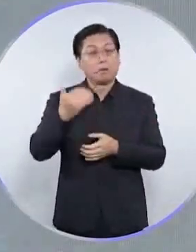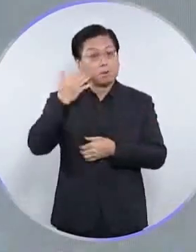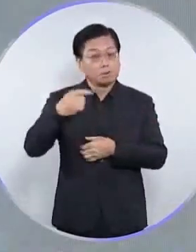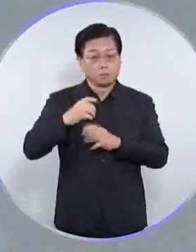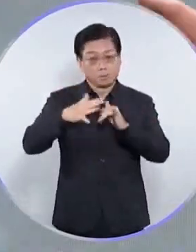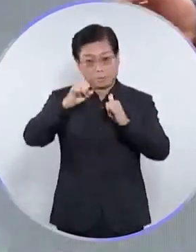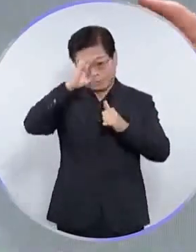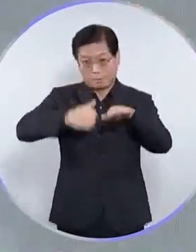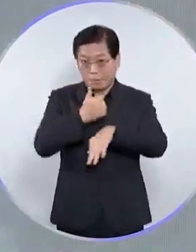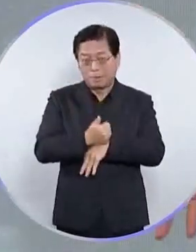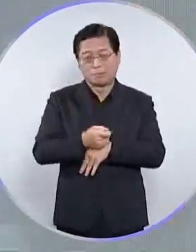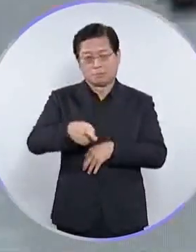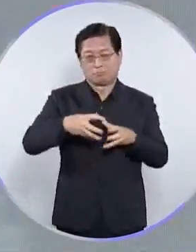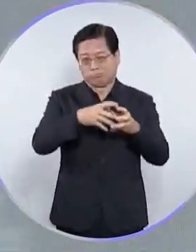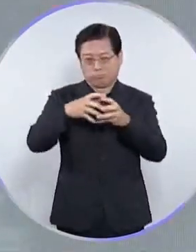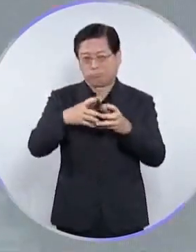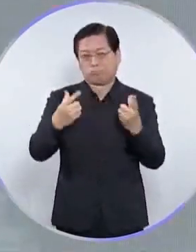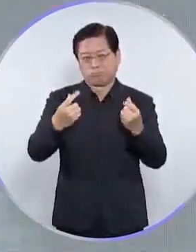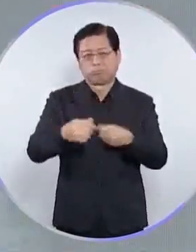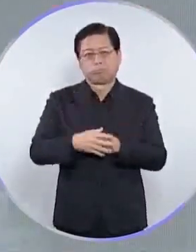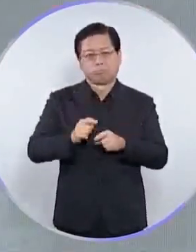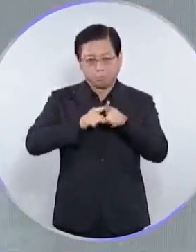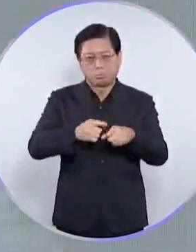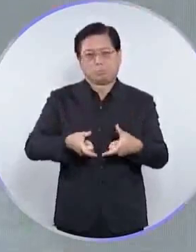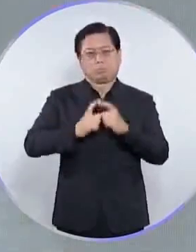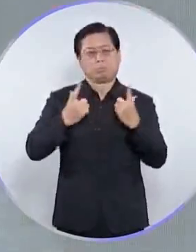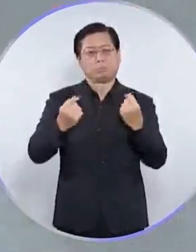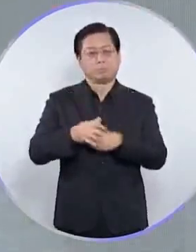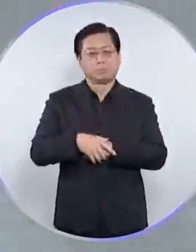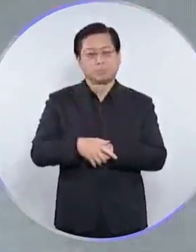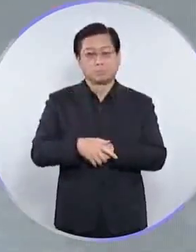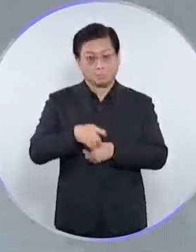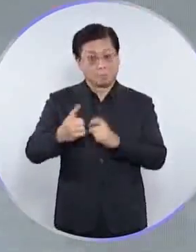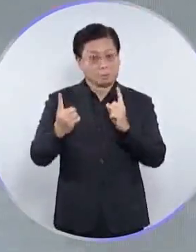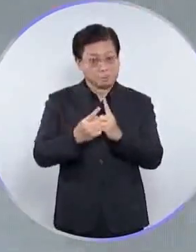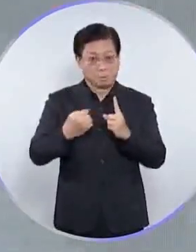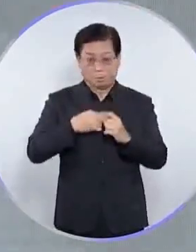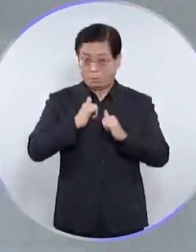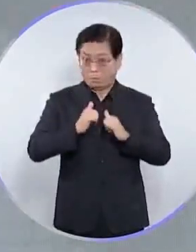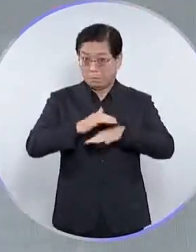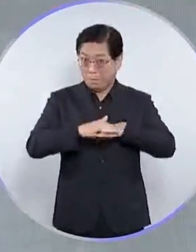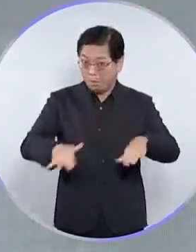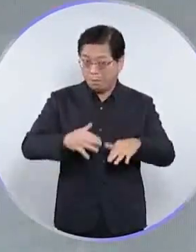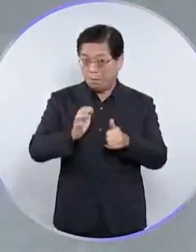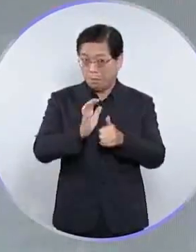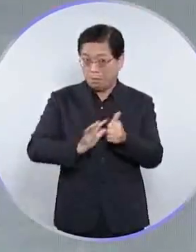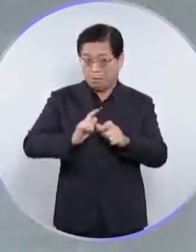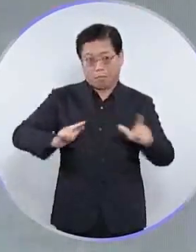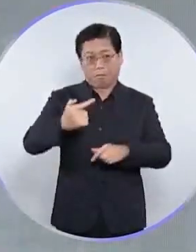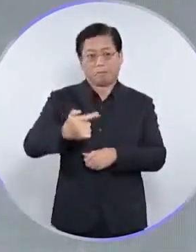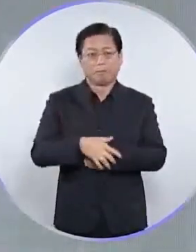来了，黑金集团也势必会回来。各位，这对治安的影响有何其重